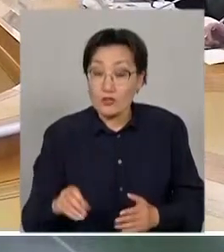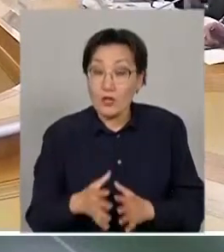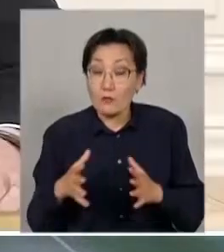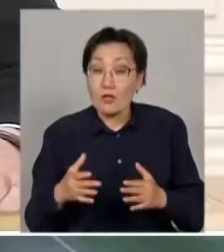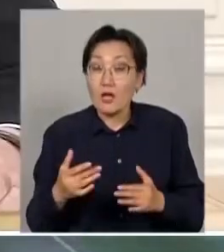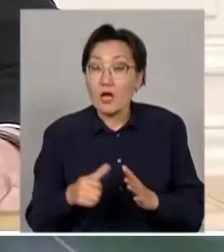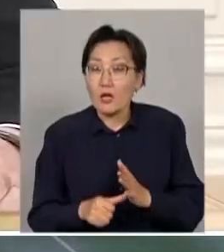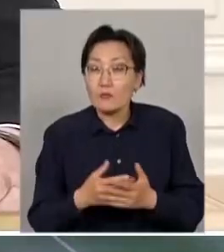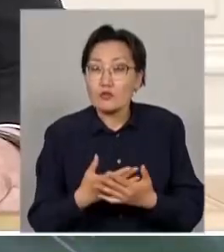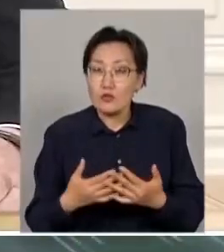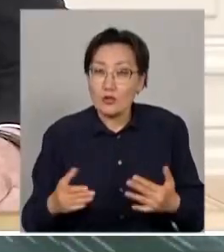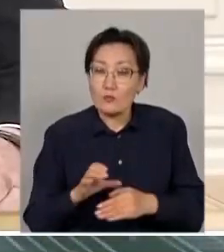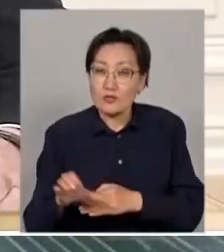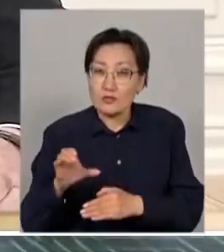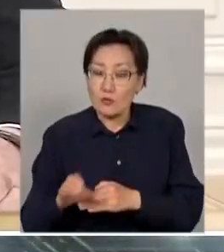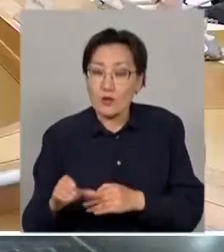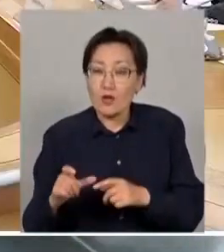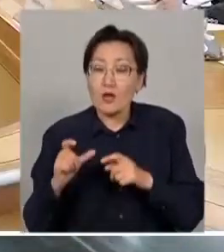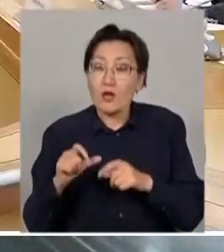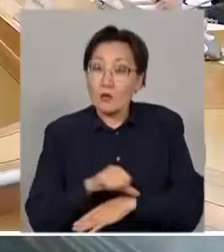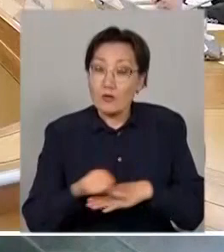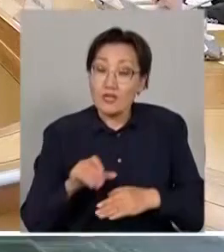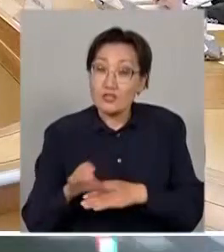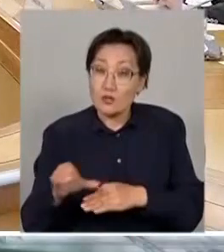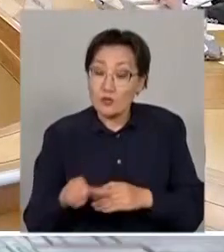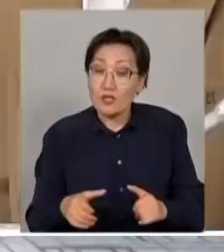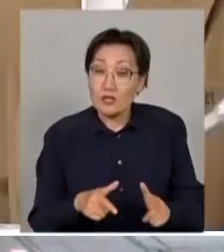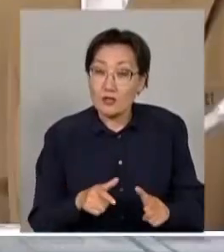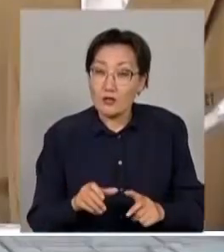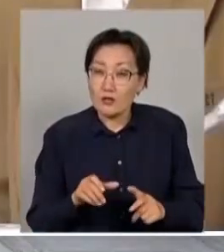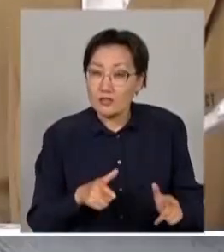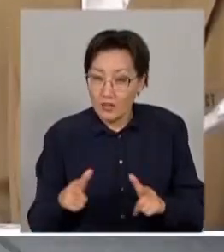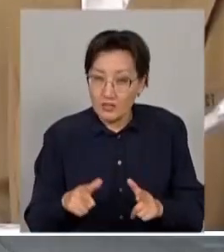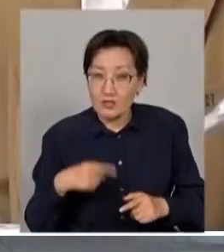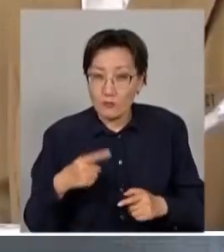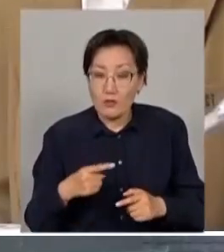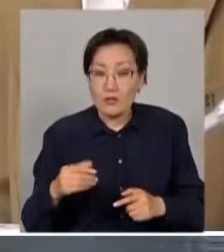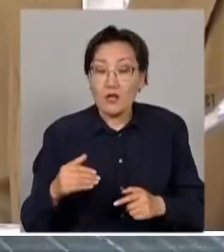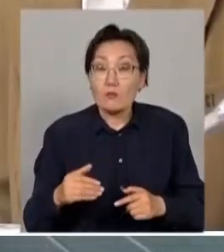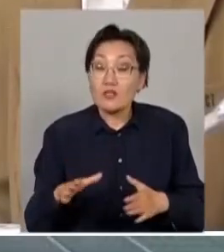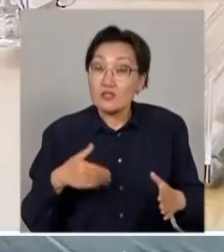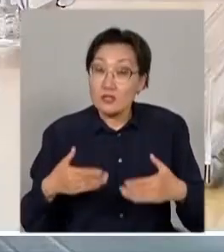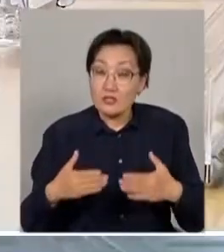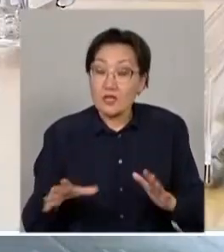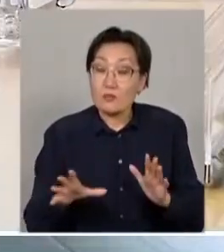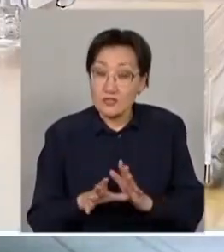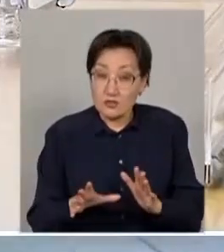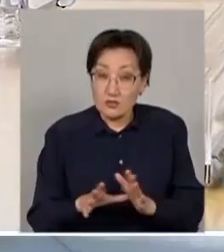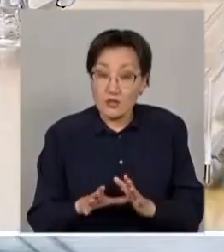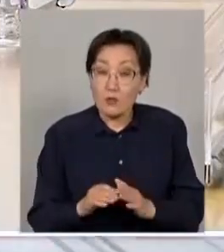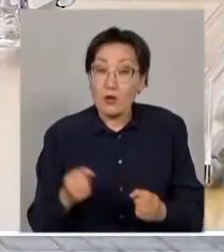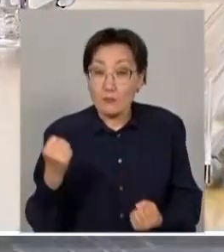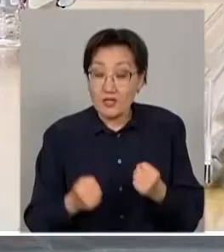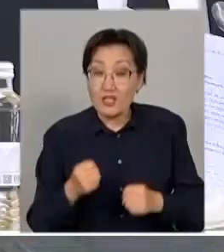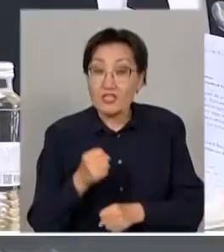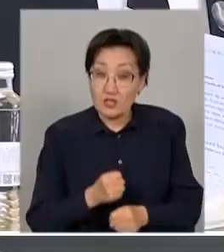түрлі тауардан тұратын экспортты ұлғайтуға дайын екенін жеткізді. Сондай қазақ-тәжік қарым-қатынасында энергетика мен машина